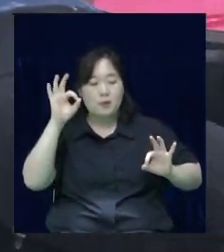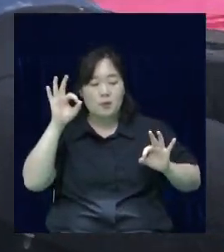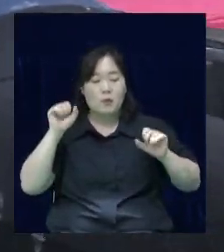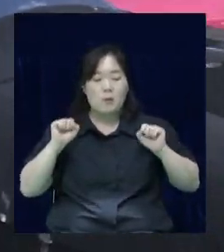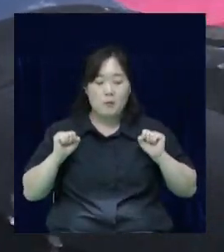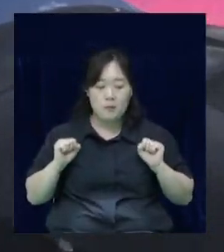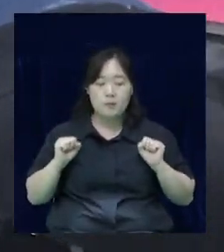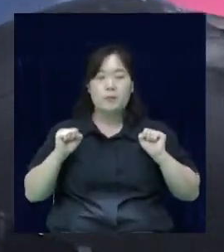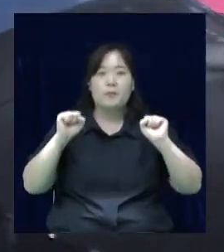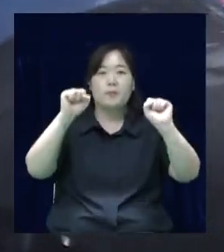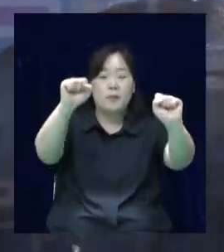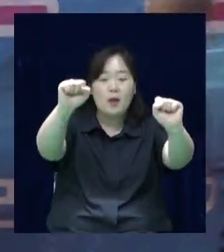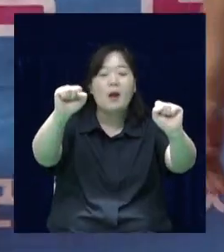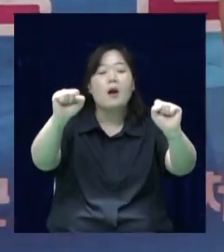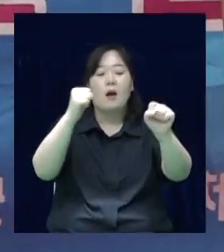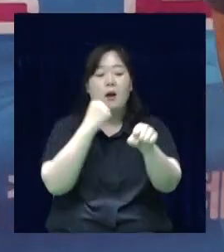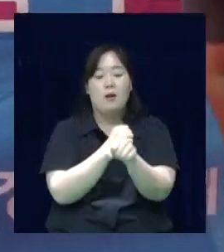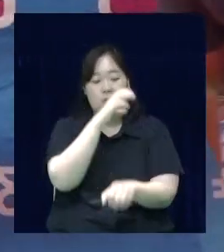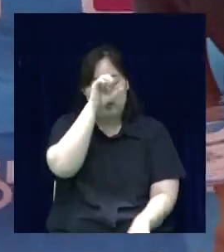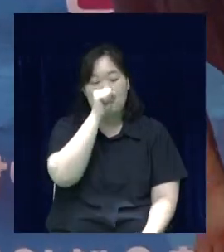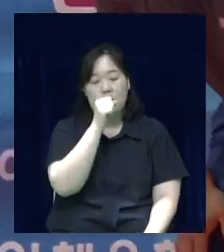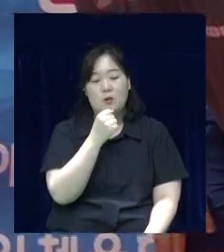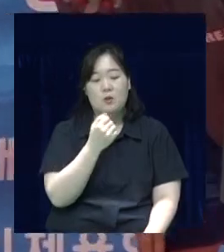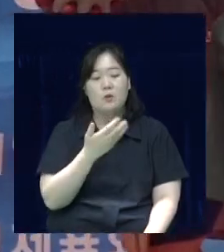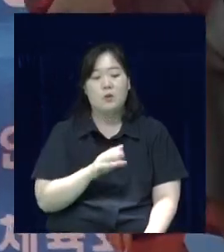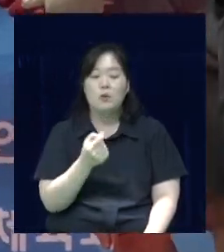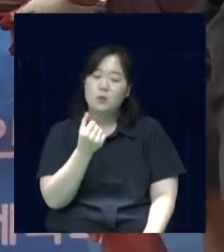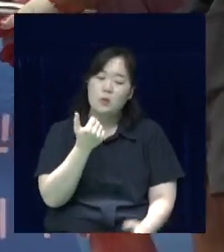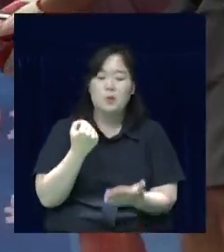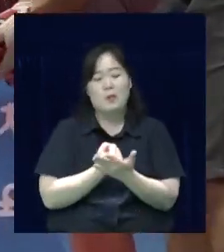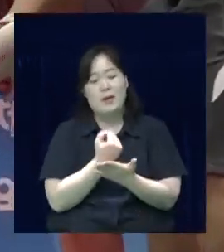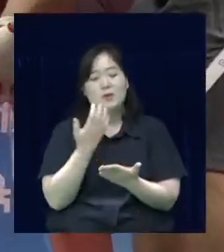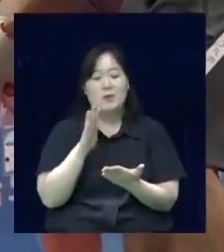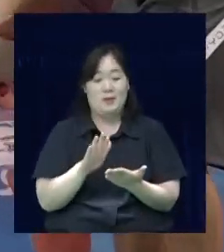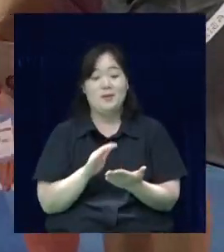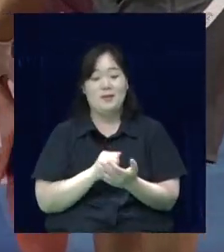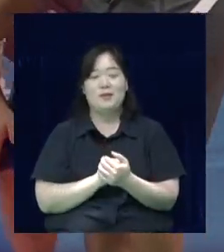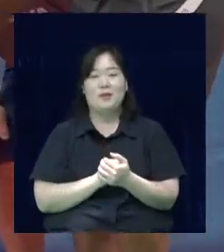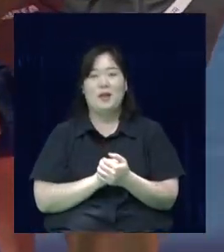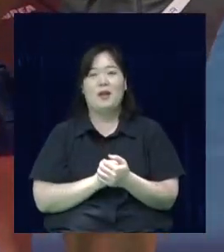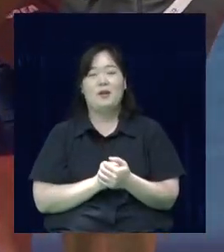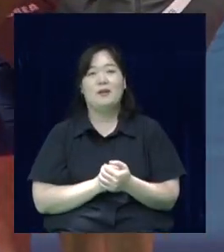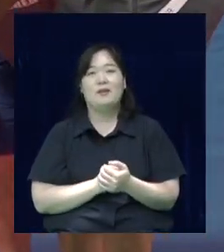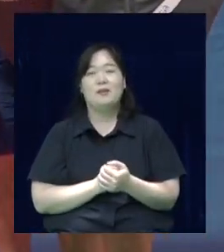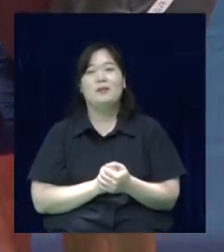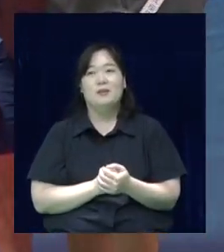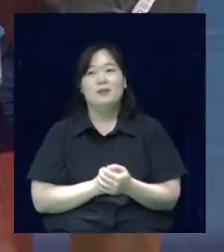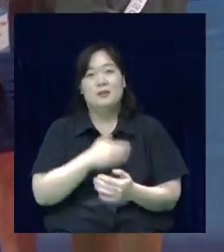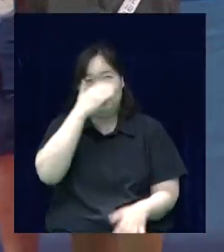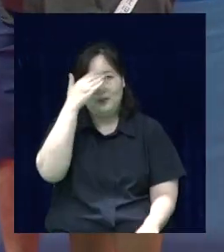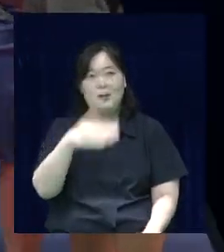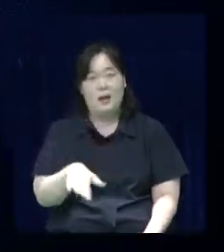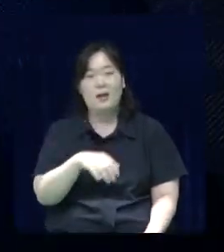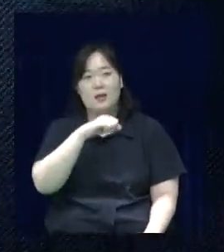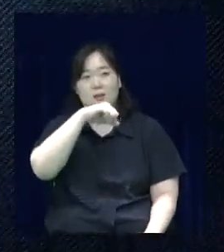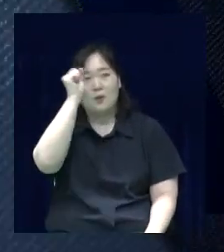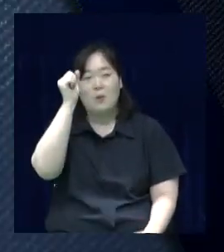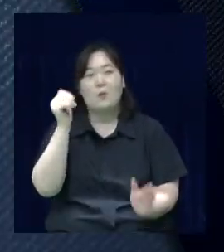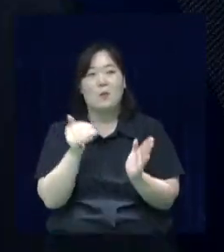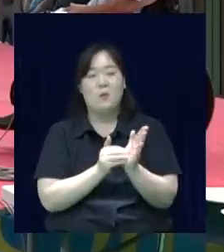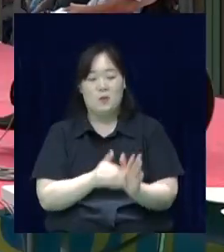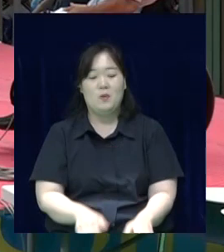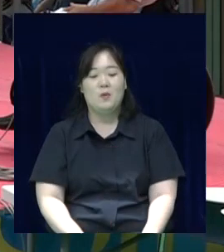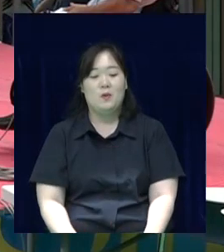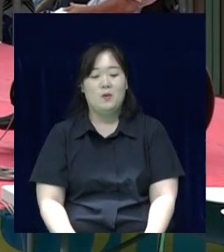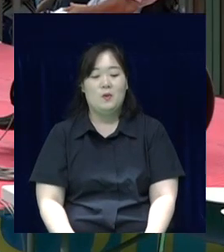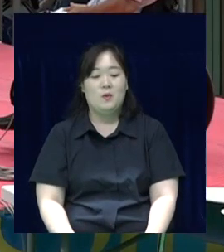이 상황에서 예, 이걸 빠르게 예, 올리거든요. 이게 조금 불안한 감이 있습니다. 또 몸도 이렇게 우려지고. 그래서 보셨던